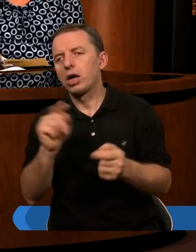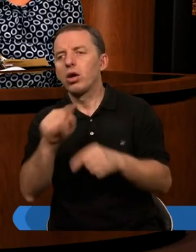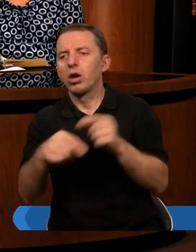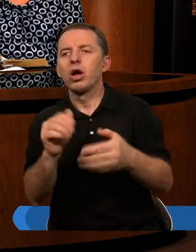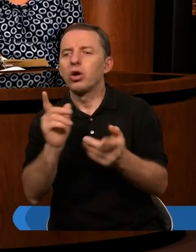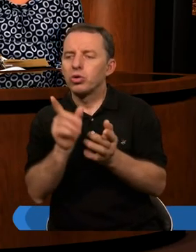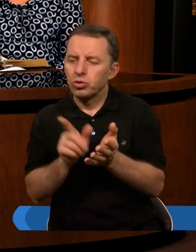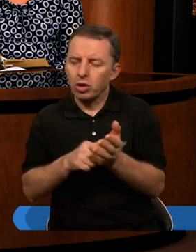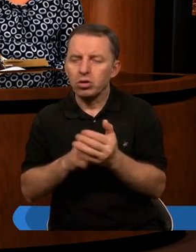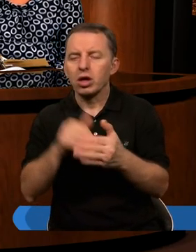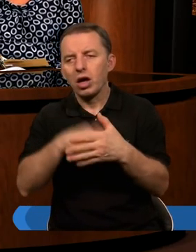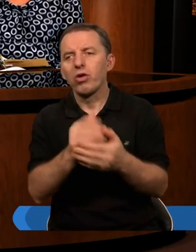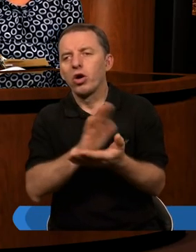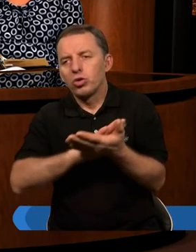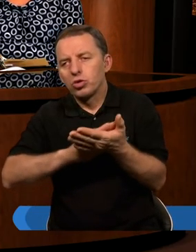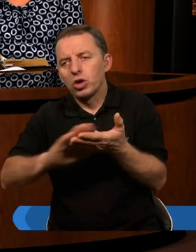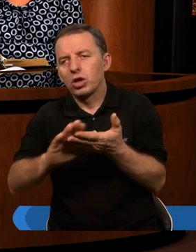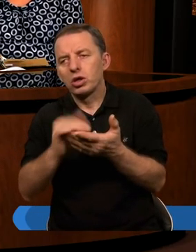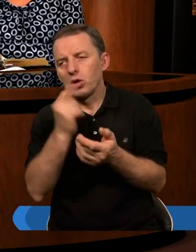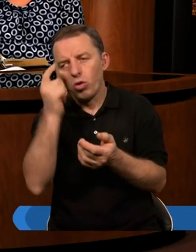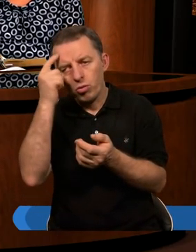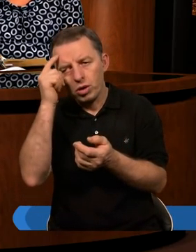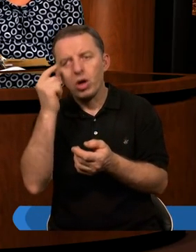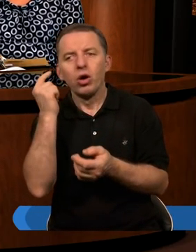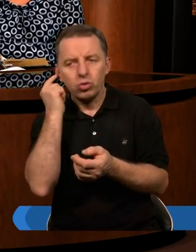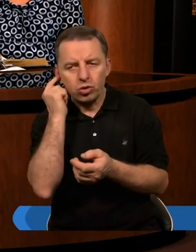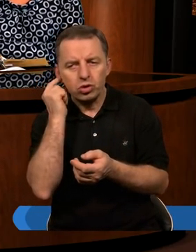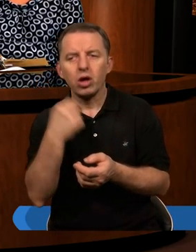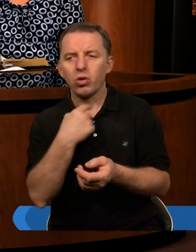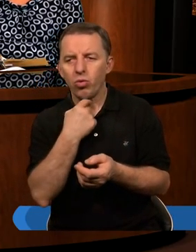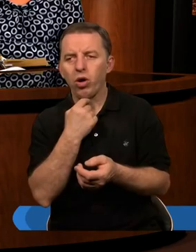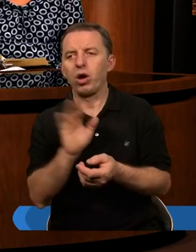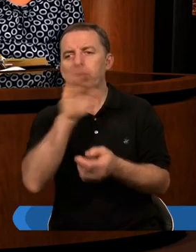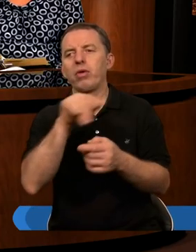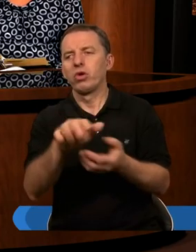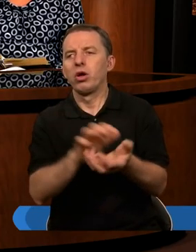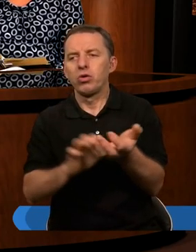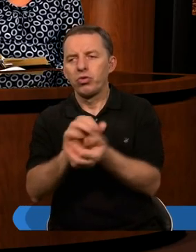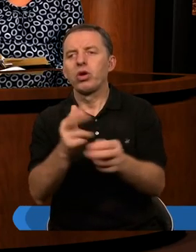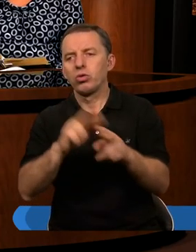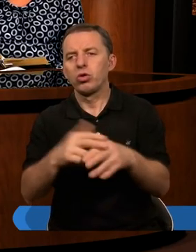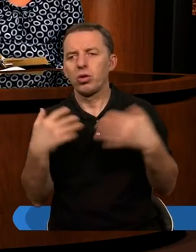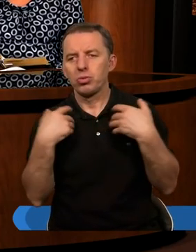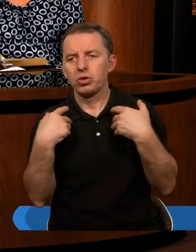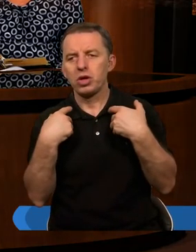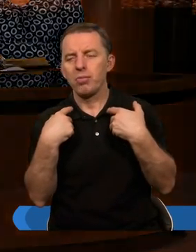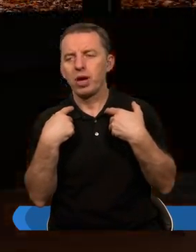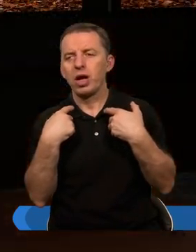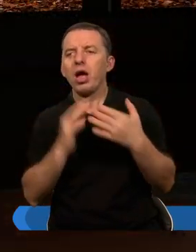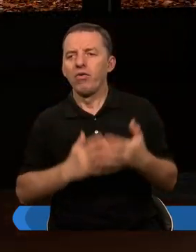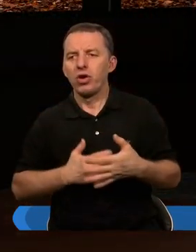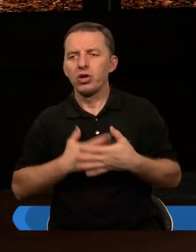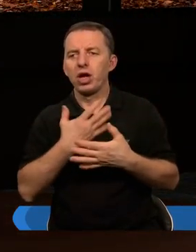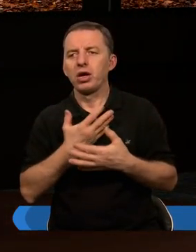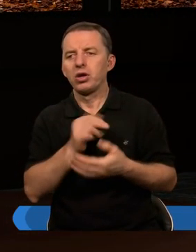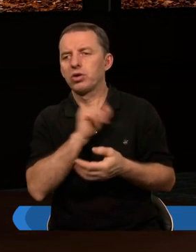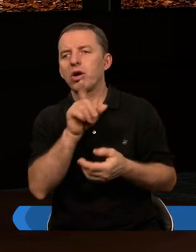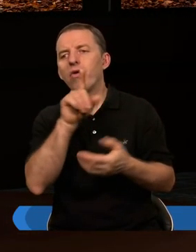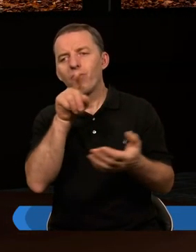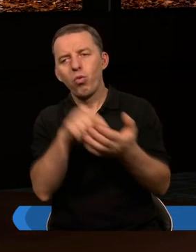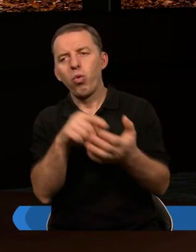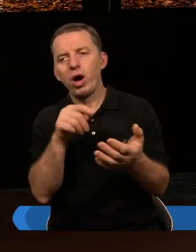ciężko zachować czystość nawet tego umysłu, ciężko usłyszeć głos Boży w tym świecie, w którym żyjemy. I wydaje mi się, że